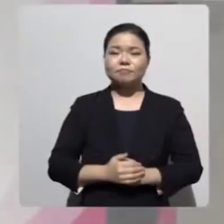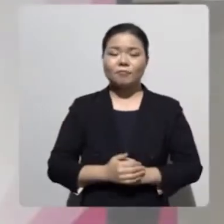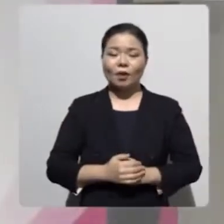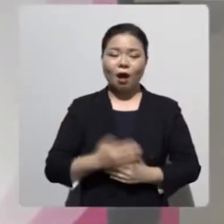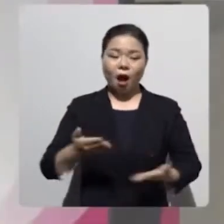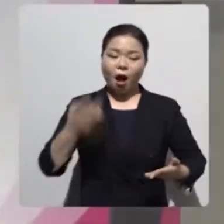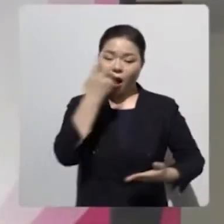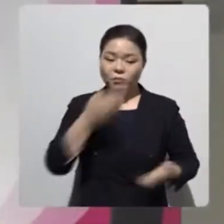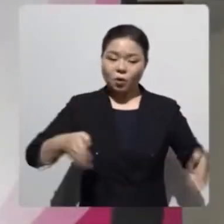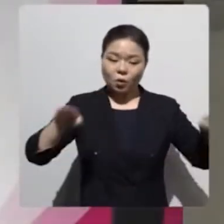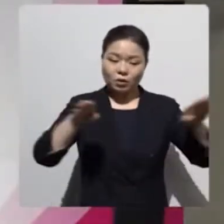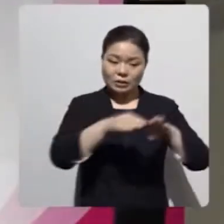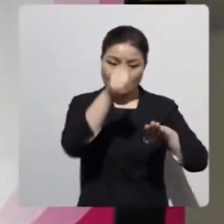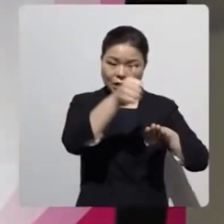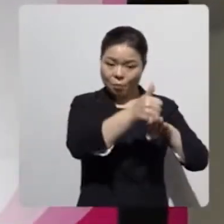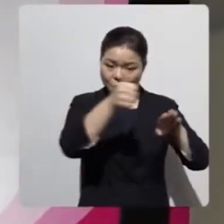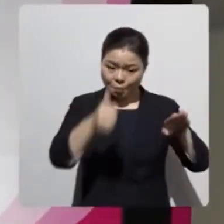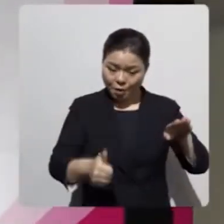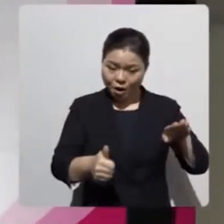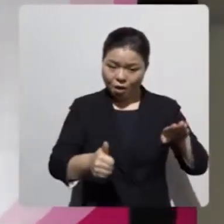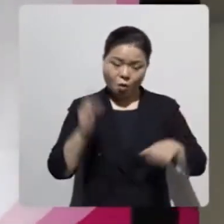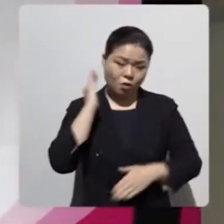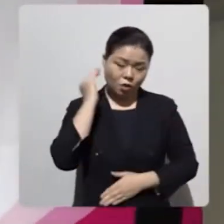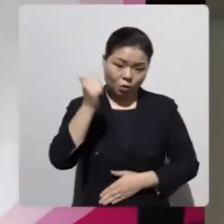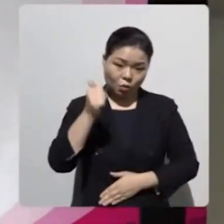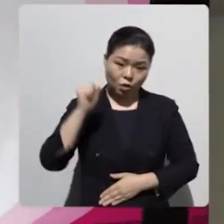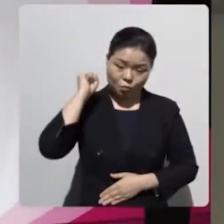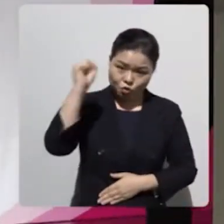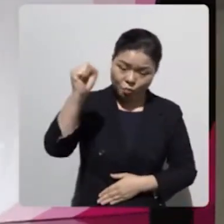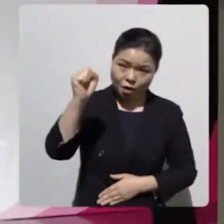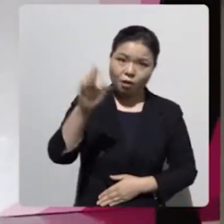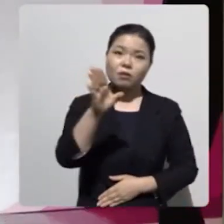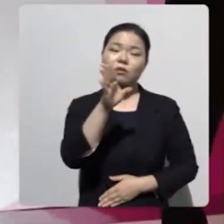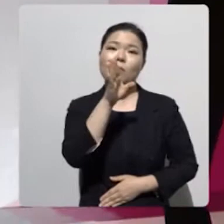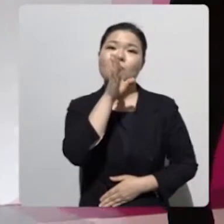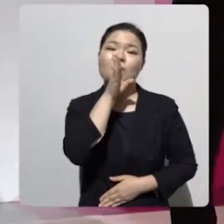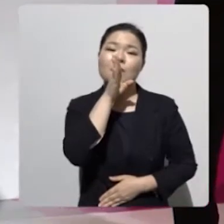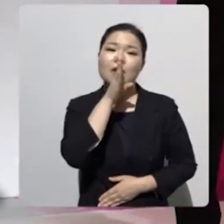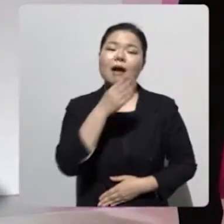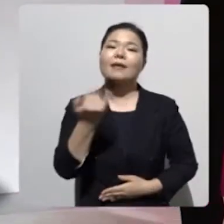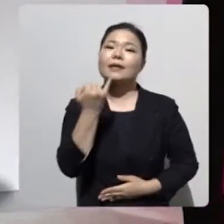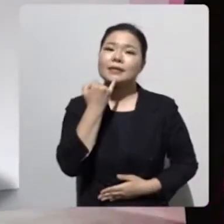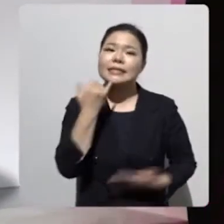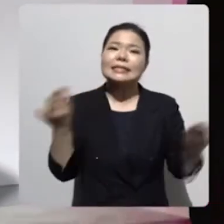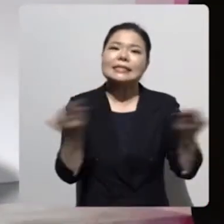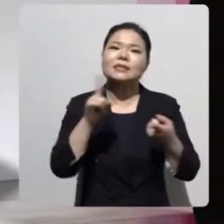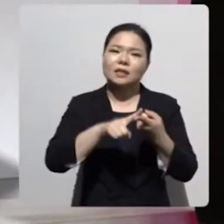그만두고 대통령 선거에 나온 것이 과연 옳은지 물으십니다.